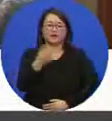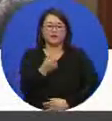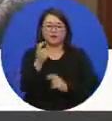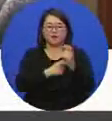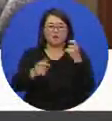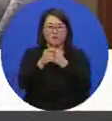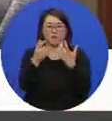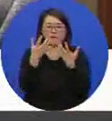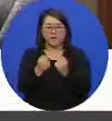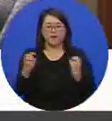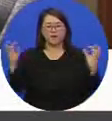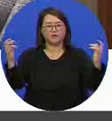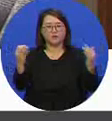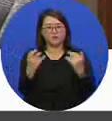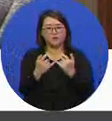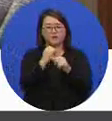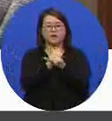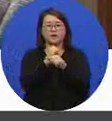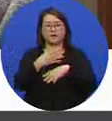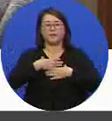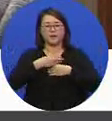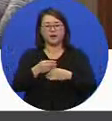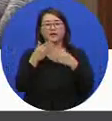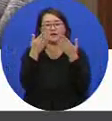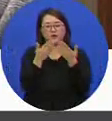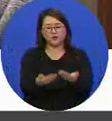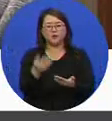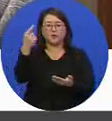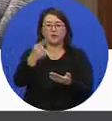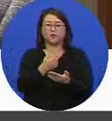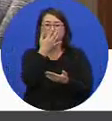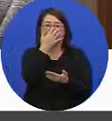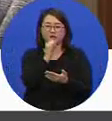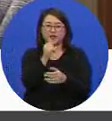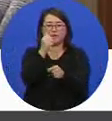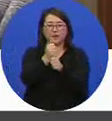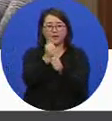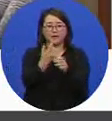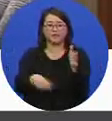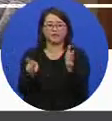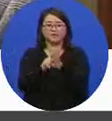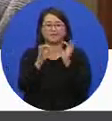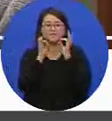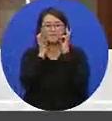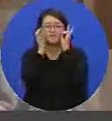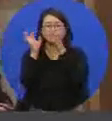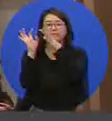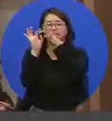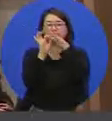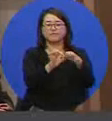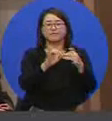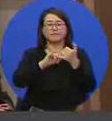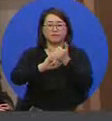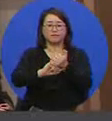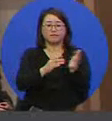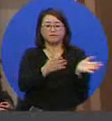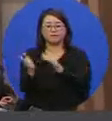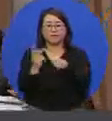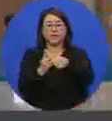와서 편하게 쉬고 또 남원을 더 찾아오게끔 할 수 있는 그런 노력이 계속될 것입니다.